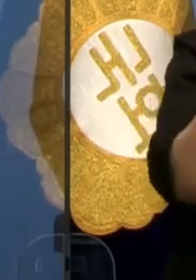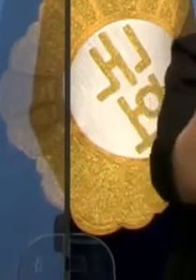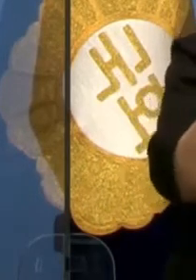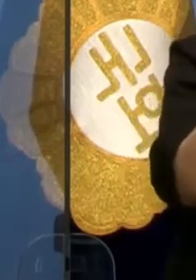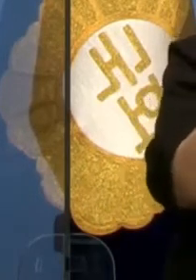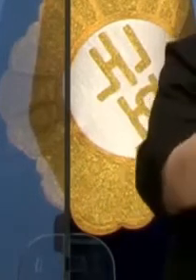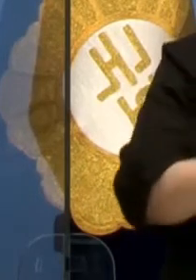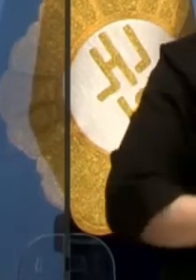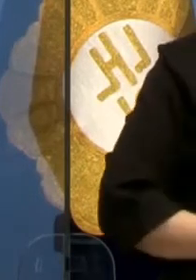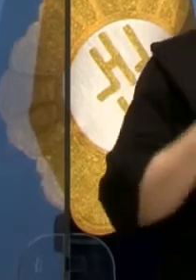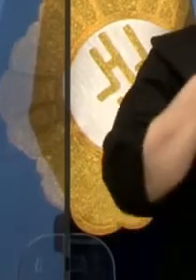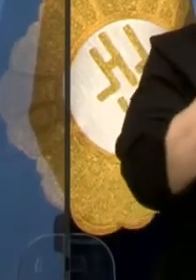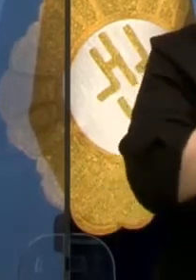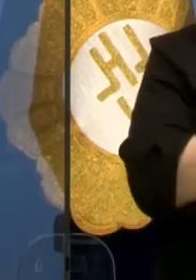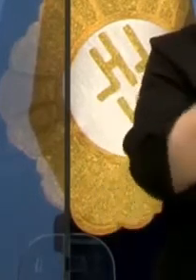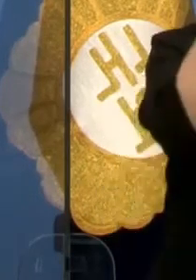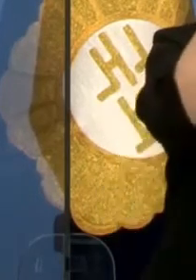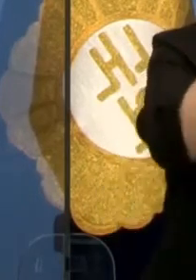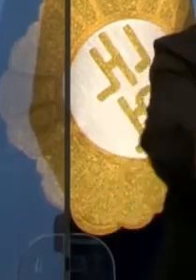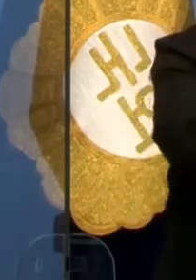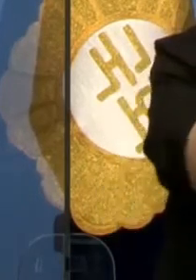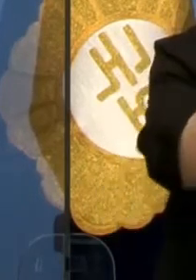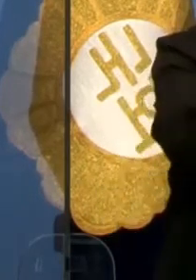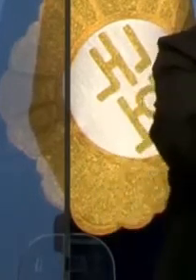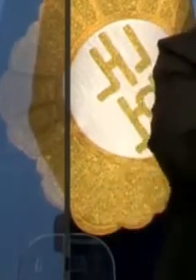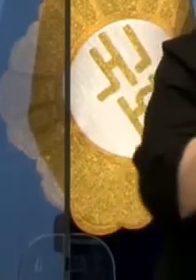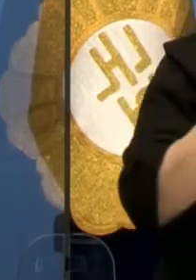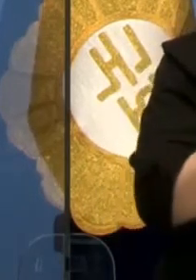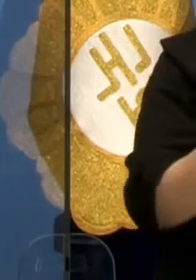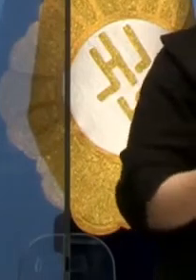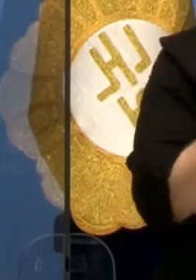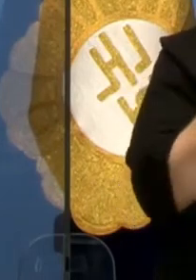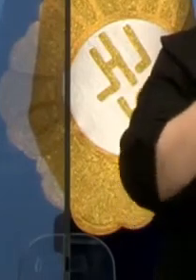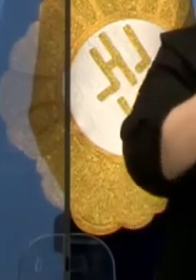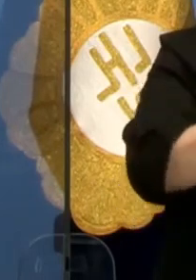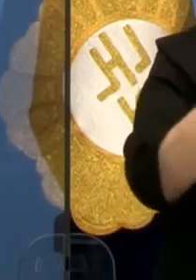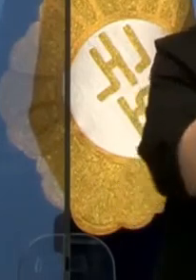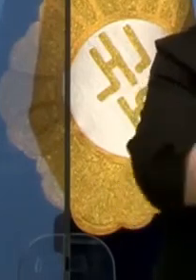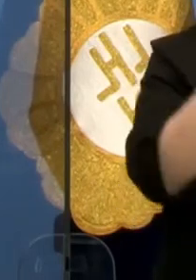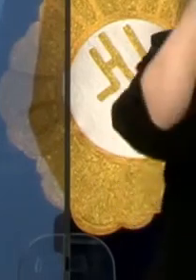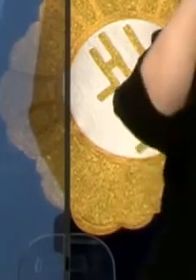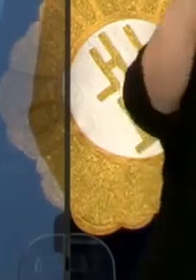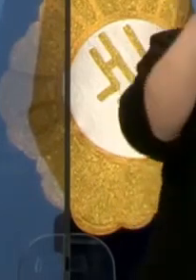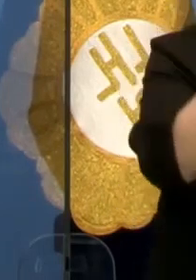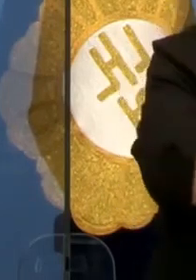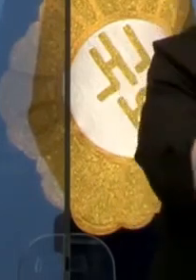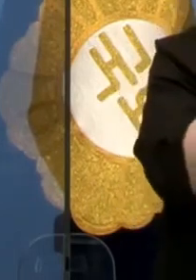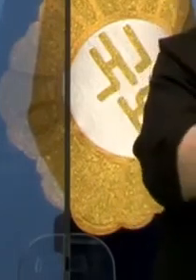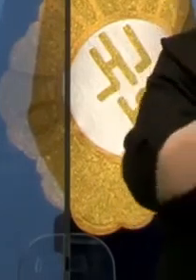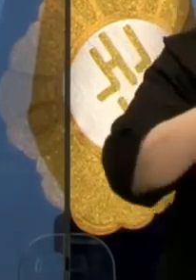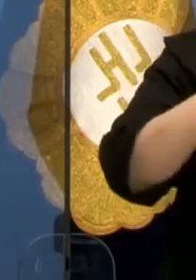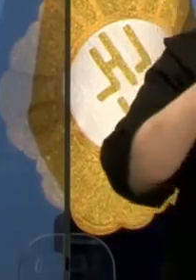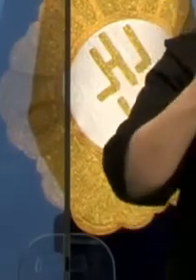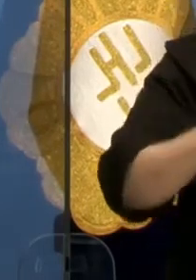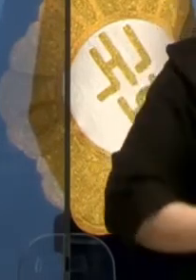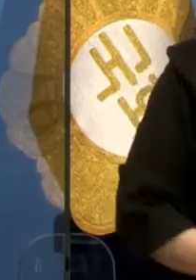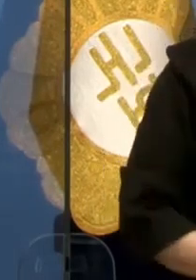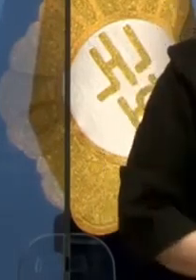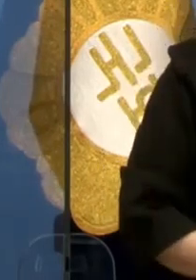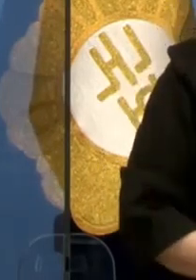수 없습니다. 저는 경찰 공무원 신분을 유지한 채 국회의원 출마를 자발적으로 한 것이 아닙니다.